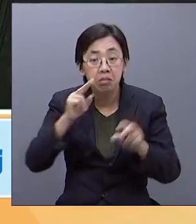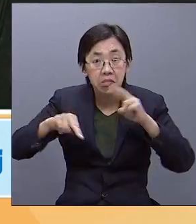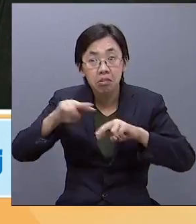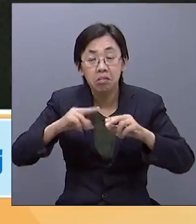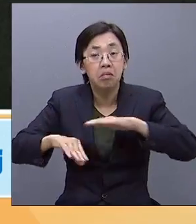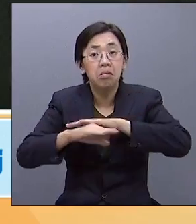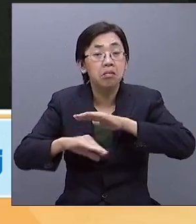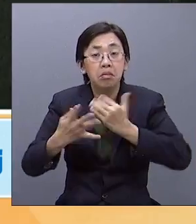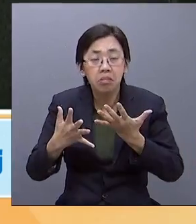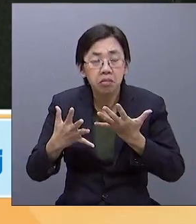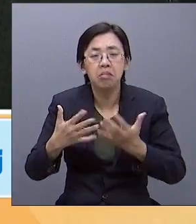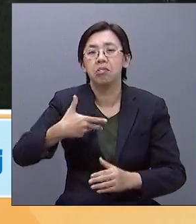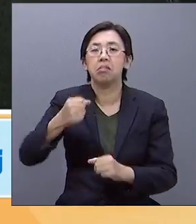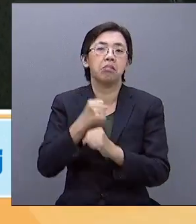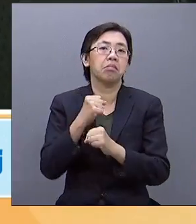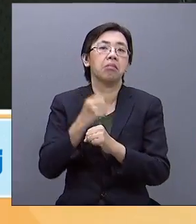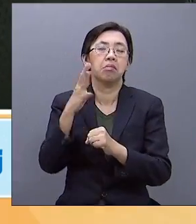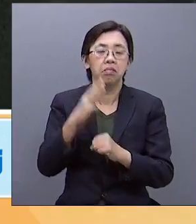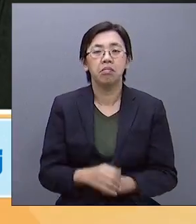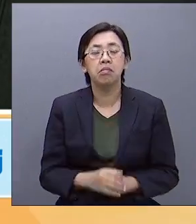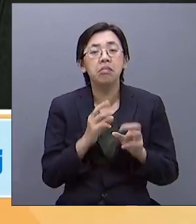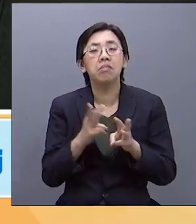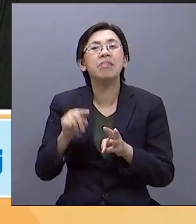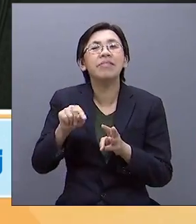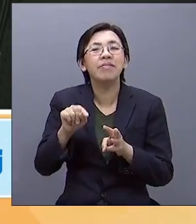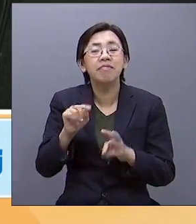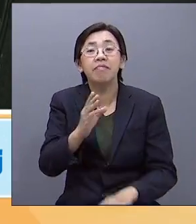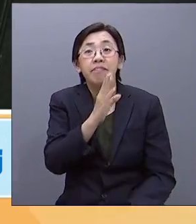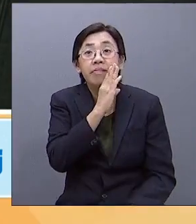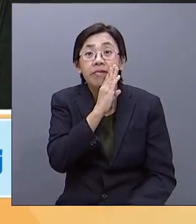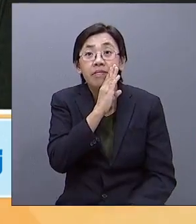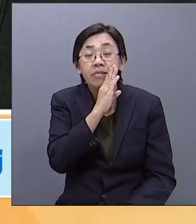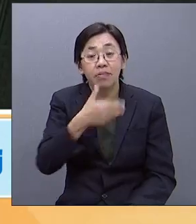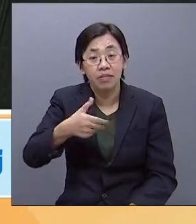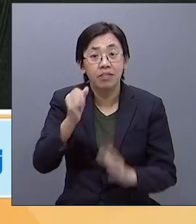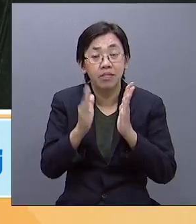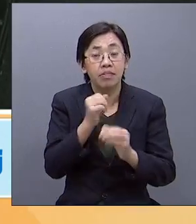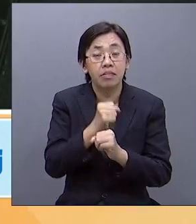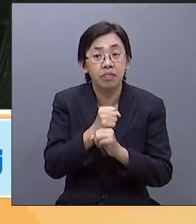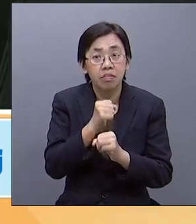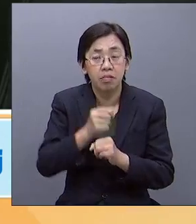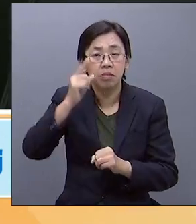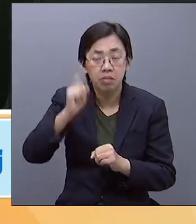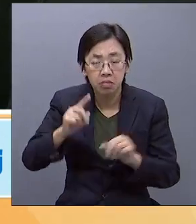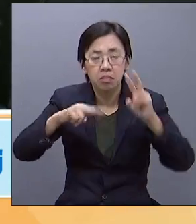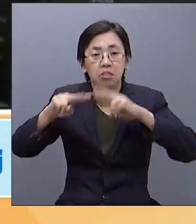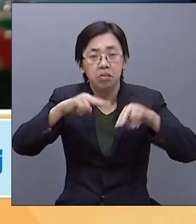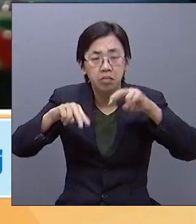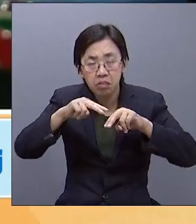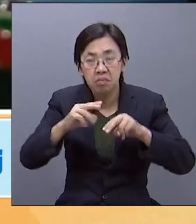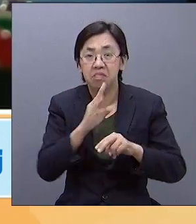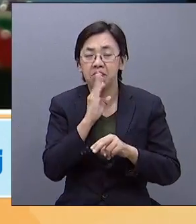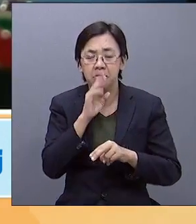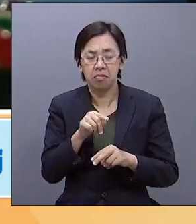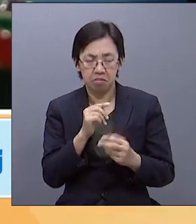เขาไม่รับเด็ดขาดเลยนะครับก็ใช้วิธีนี้ครับเวลาก่อนที่คุณจะรับคนเข้ามาทำงานเนี่ยคุณจะต้องมีการตรวจสอบคุณเป็นแคนดิเดตละ